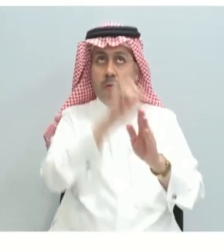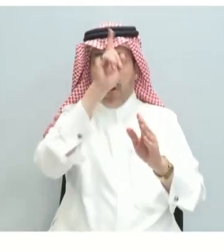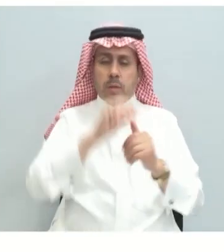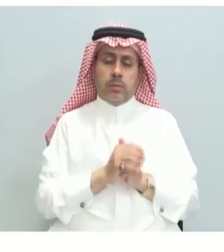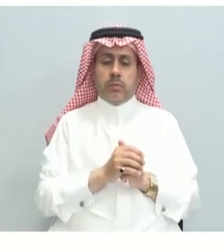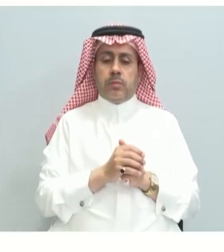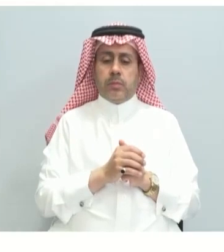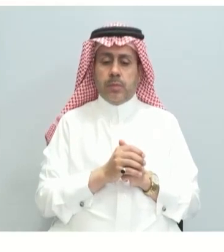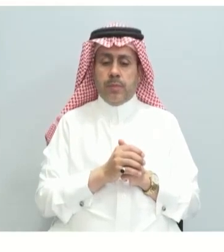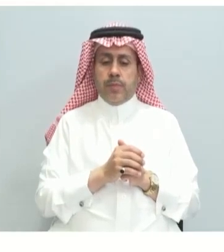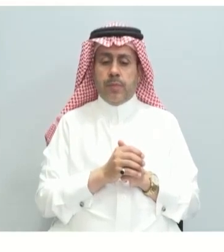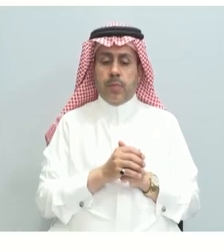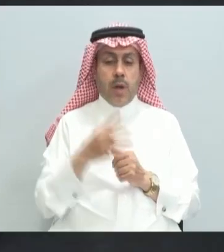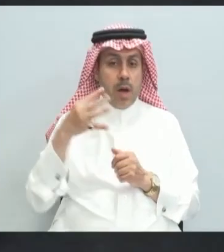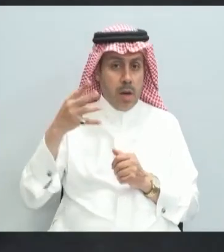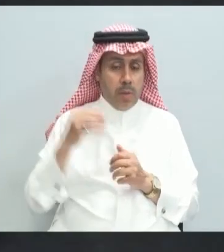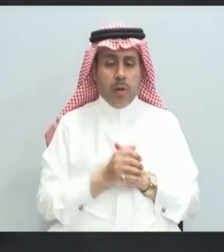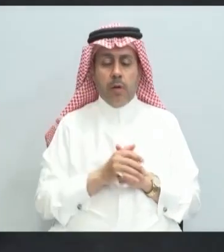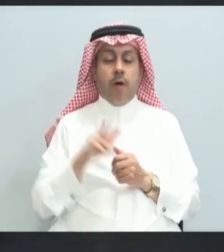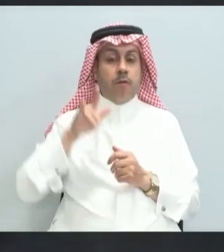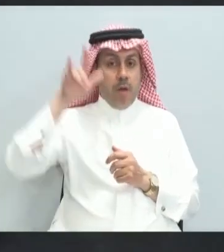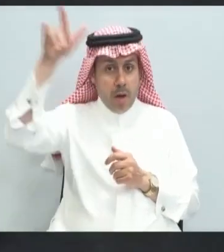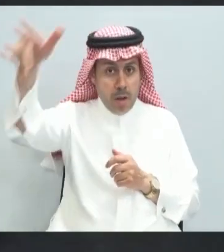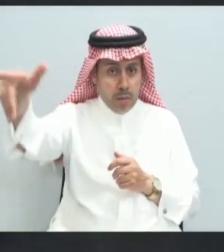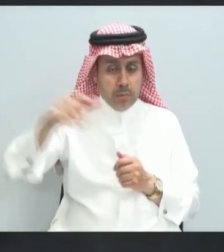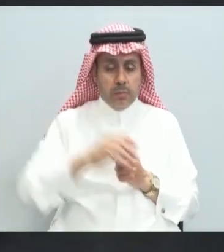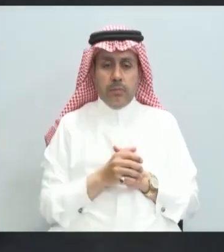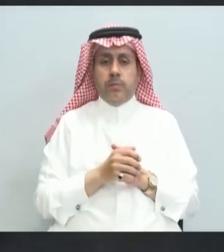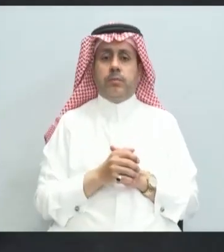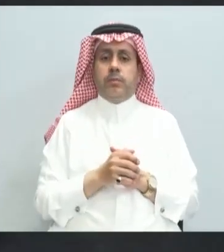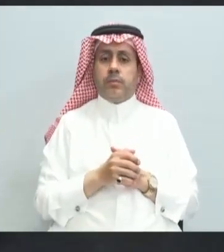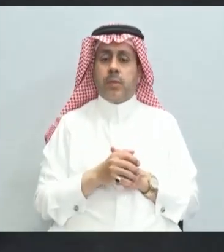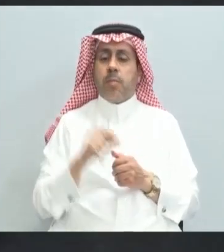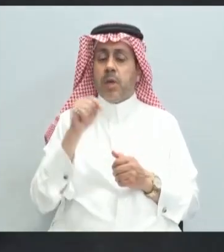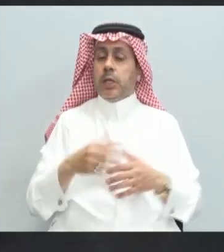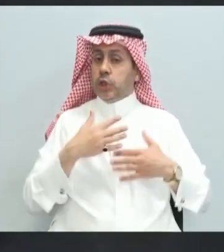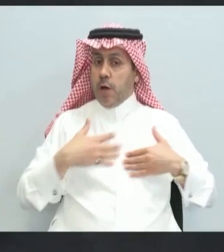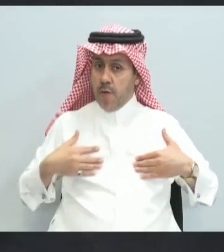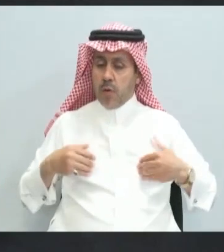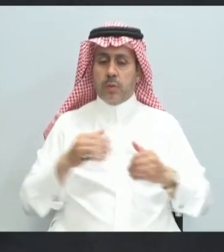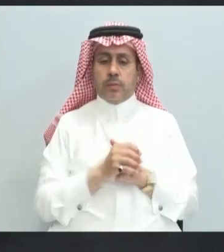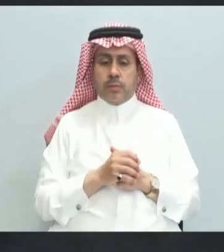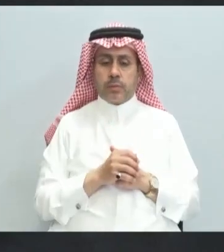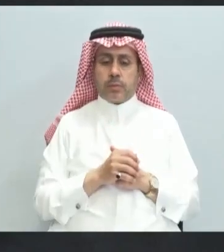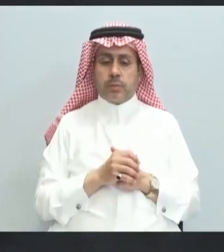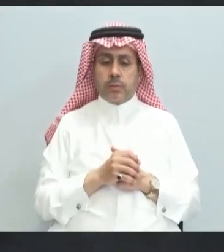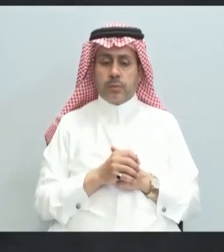في سائر أموره. في رحلة، كيف يجعل هذه الرحلة مليئة بالتفاؤل؟